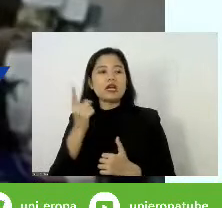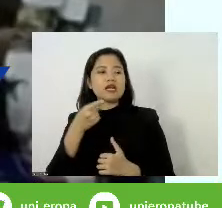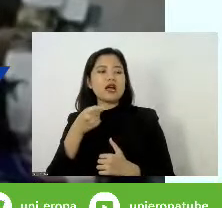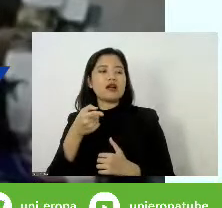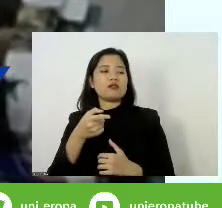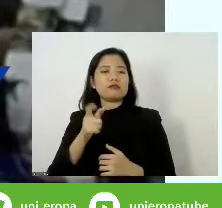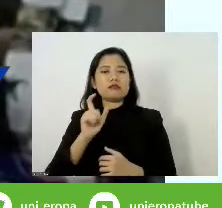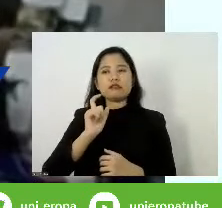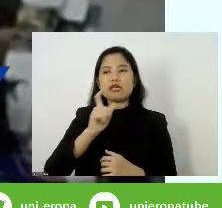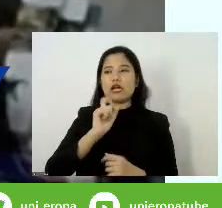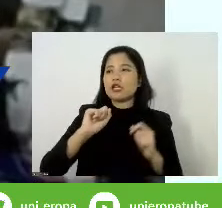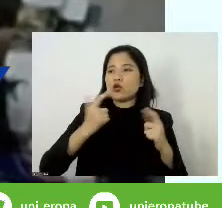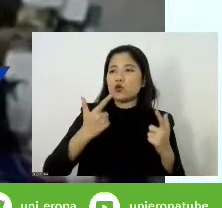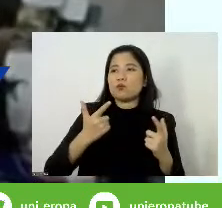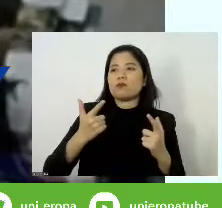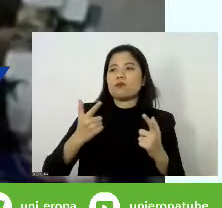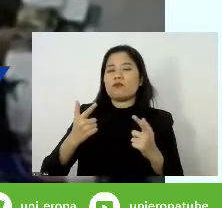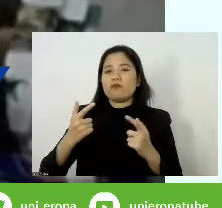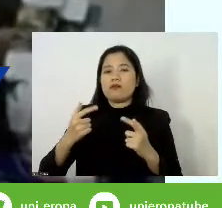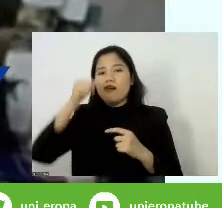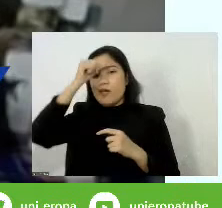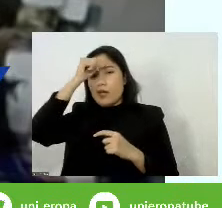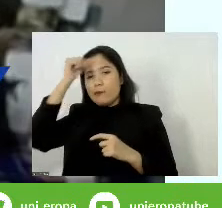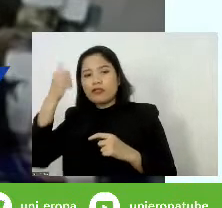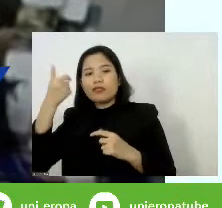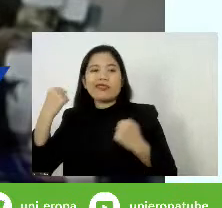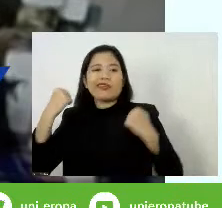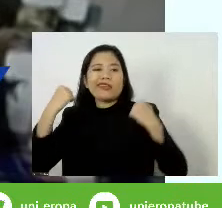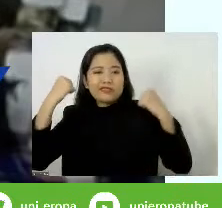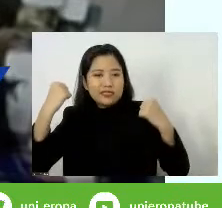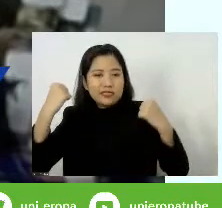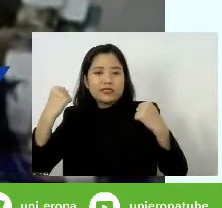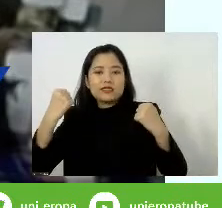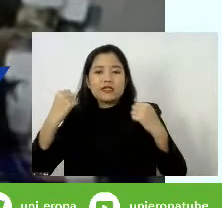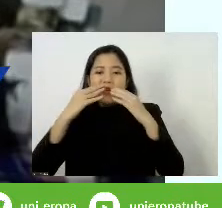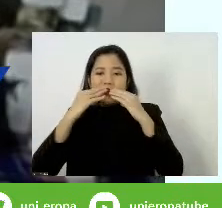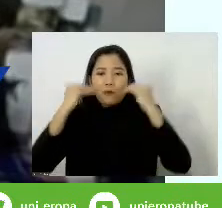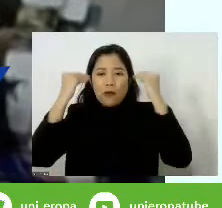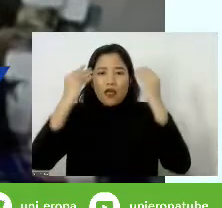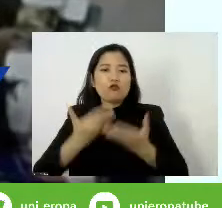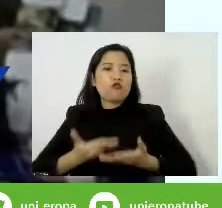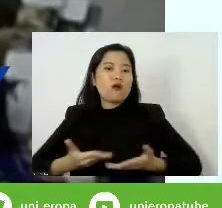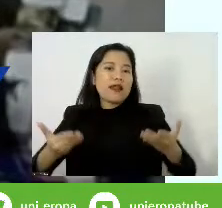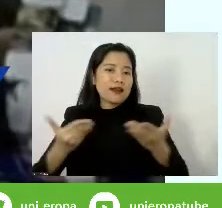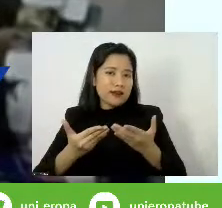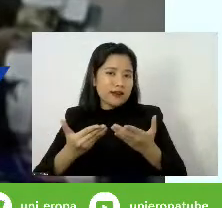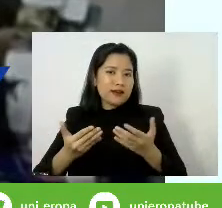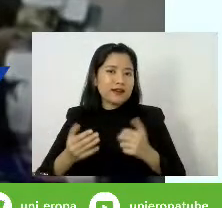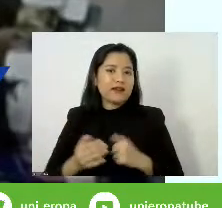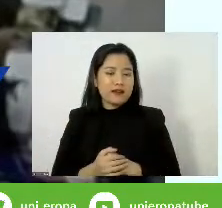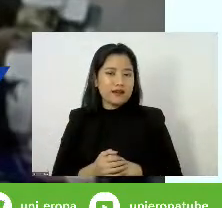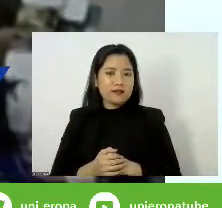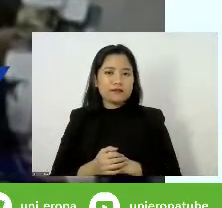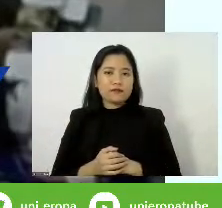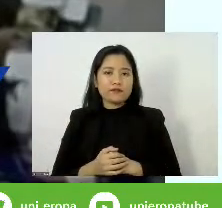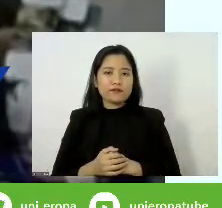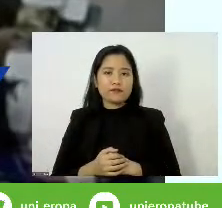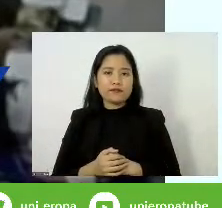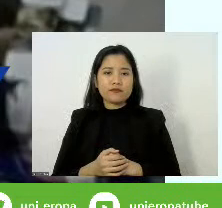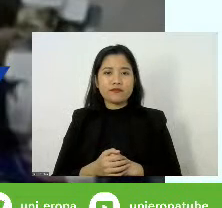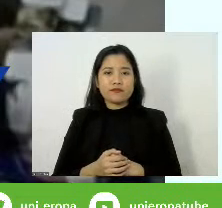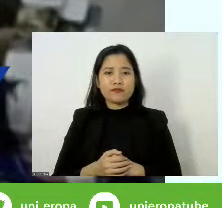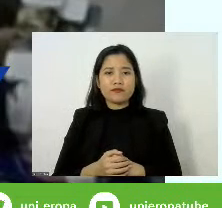yang hemat energi ramah lingkungan dan juga er Halo